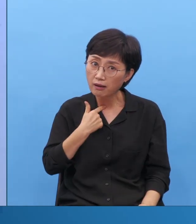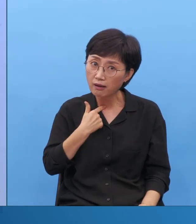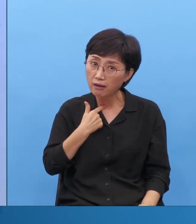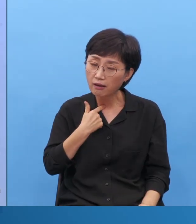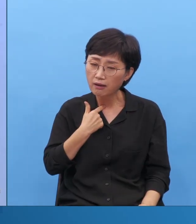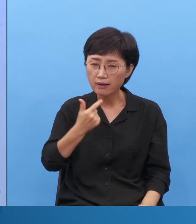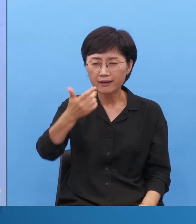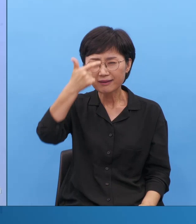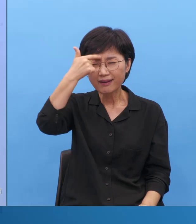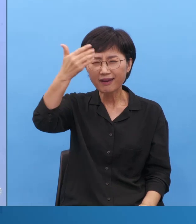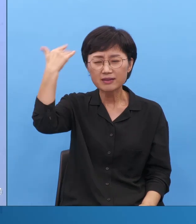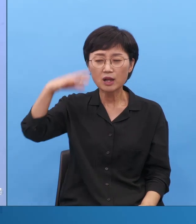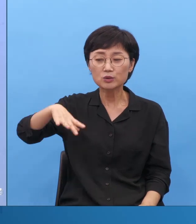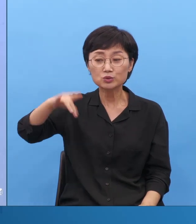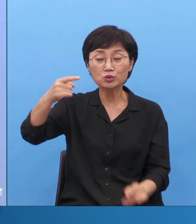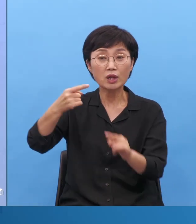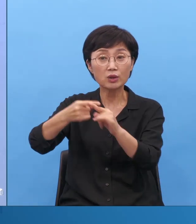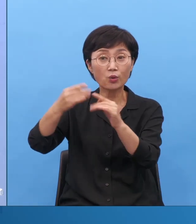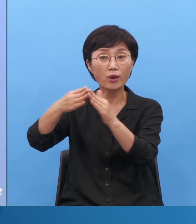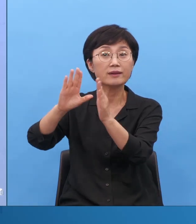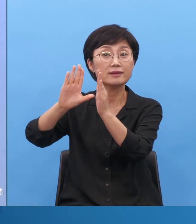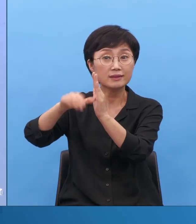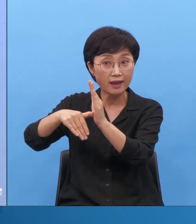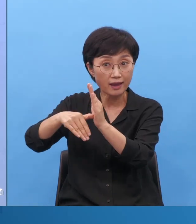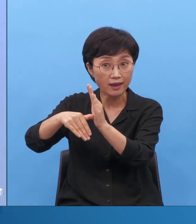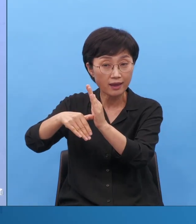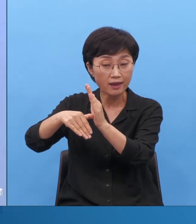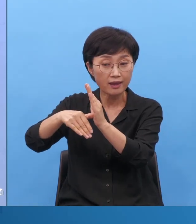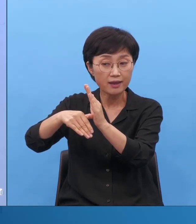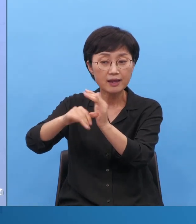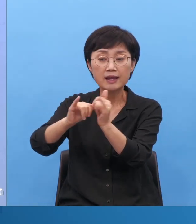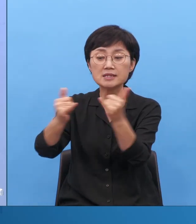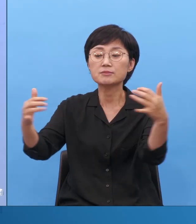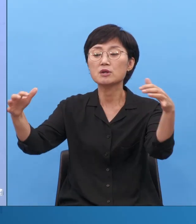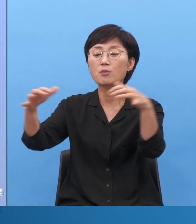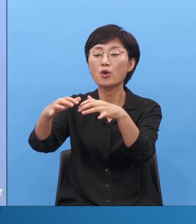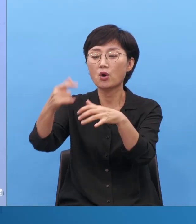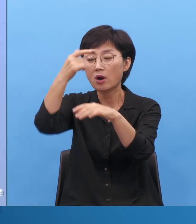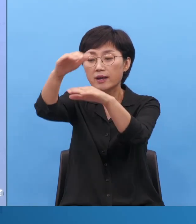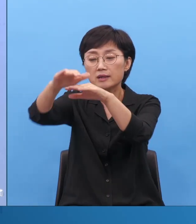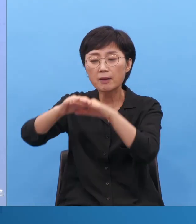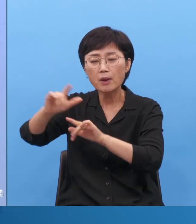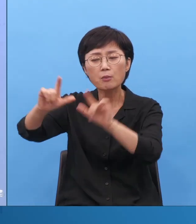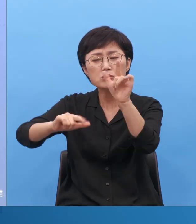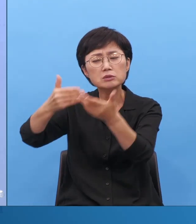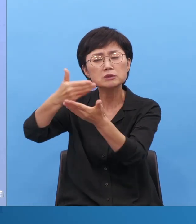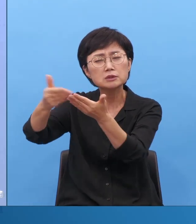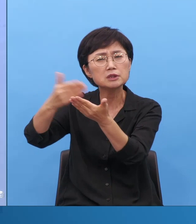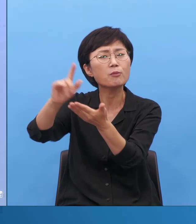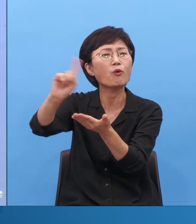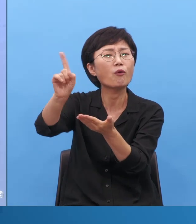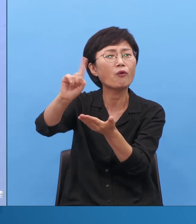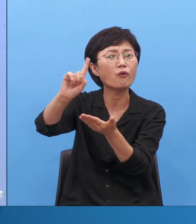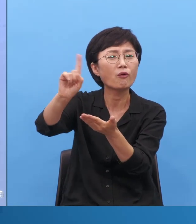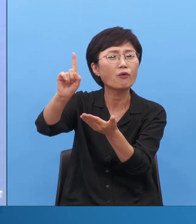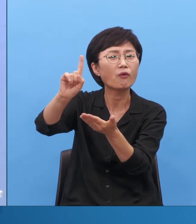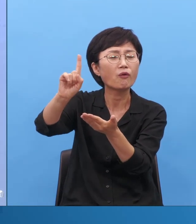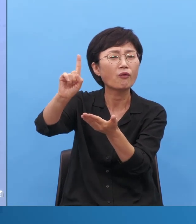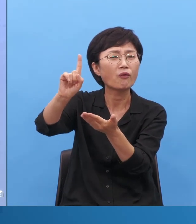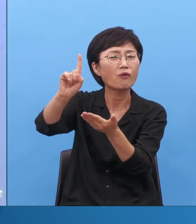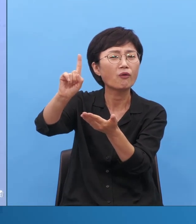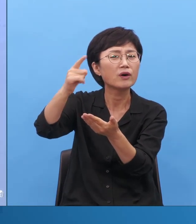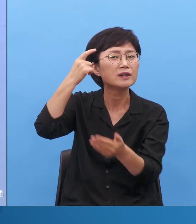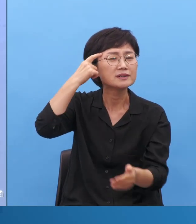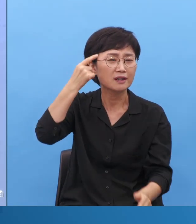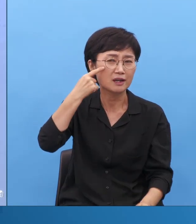해요. 초대교회가 예배하는 걸 생각해 본 적이 있냐 말이에요. It's not like how we do it today, but have you ever imagined the early church giving worship?